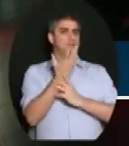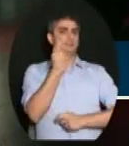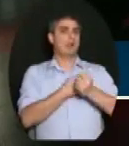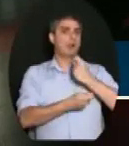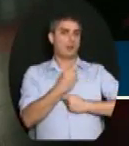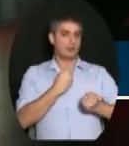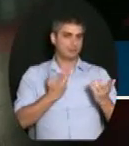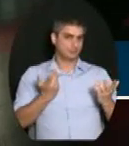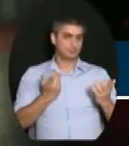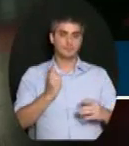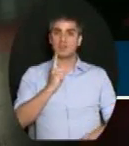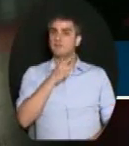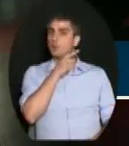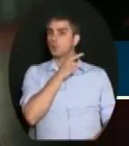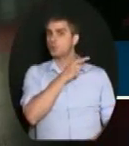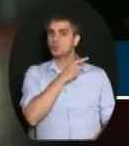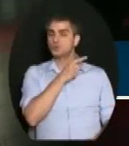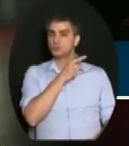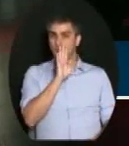כלכלית. אבל הוא